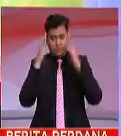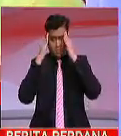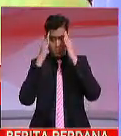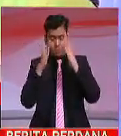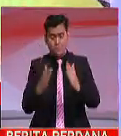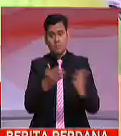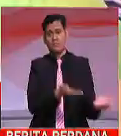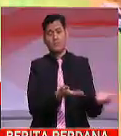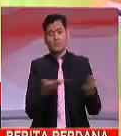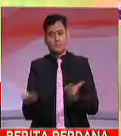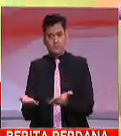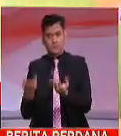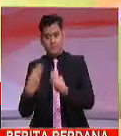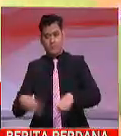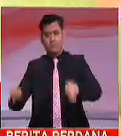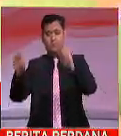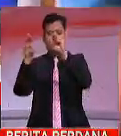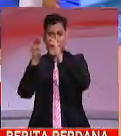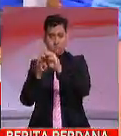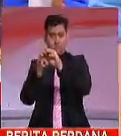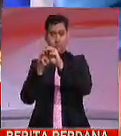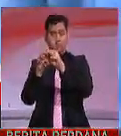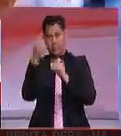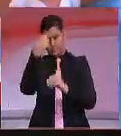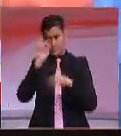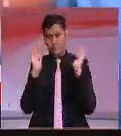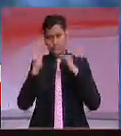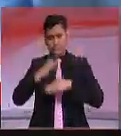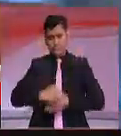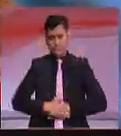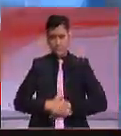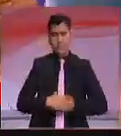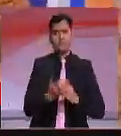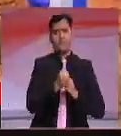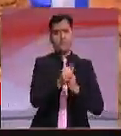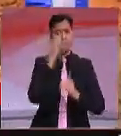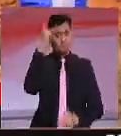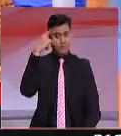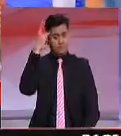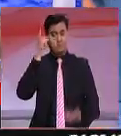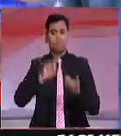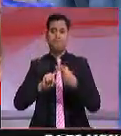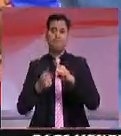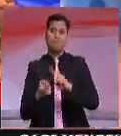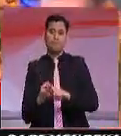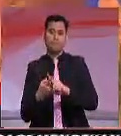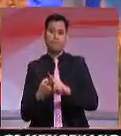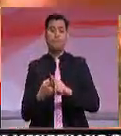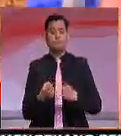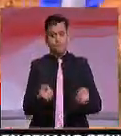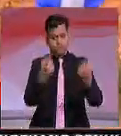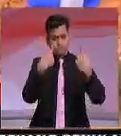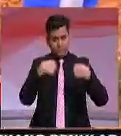Masjid Jami grey untuk disholatkan beberapa pemimpin politik sahabat Handai dan penduduk setempat hadir memberikan